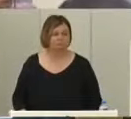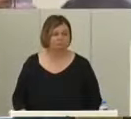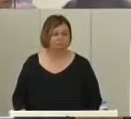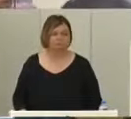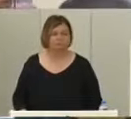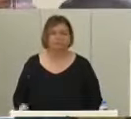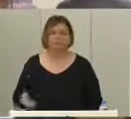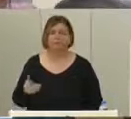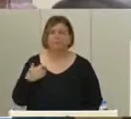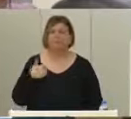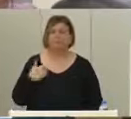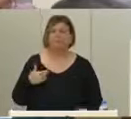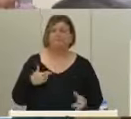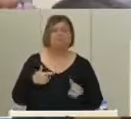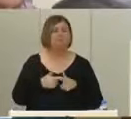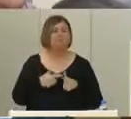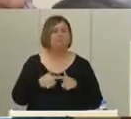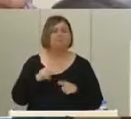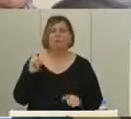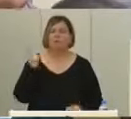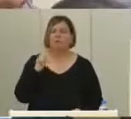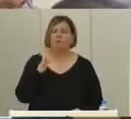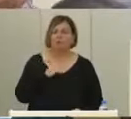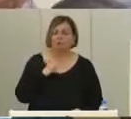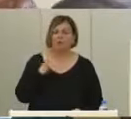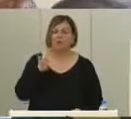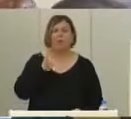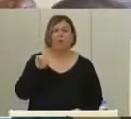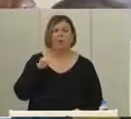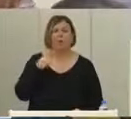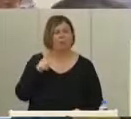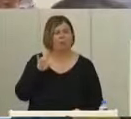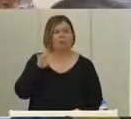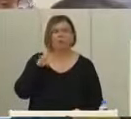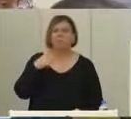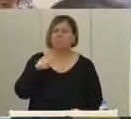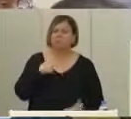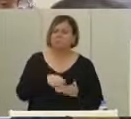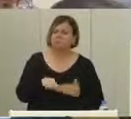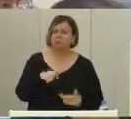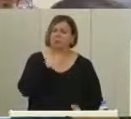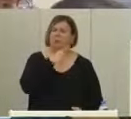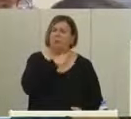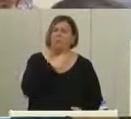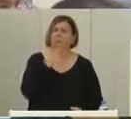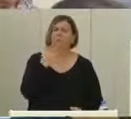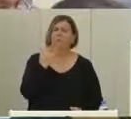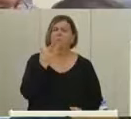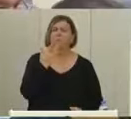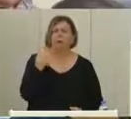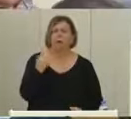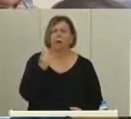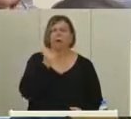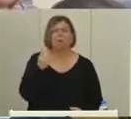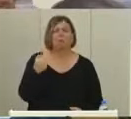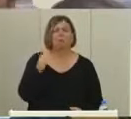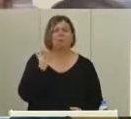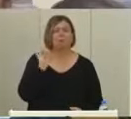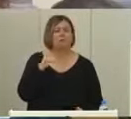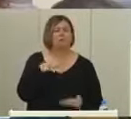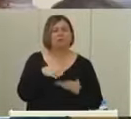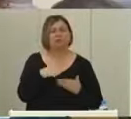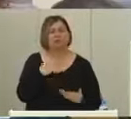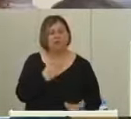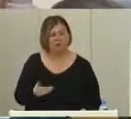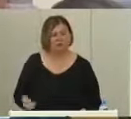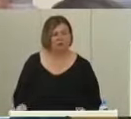Şirket yöneticilerimiz var, hayırlı olsun. Kimisi 10 binken 15 bin olmuş maaşları. O da yaklaşık 5 milyon, 6 milyon gibi bir bütçe